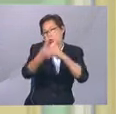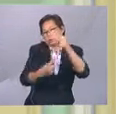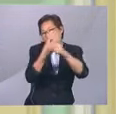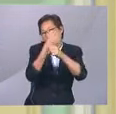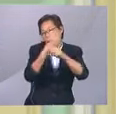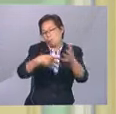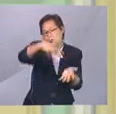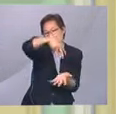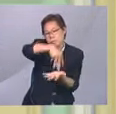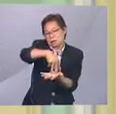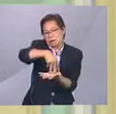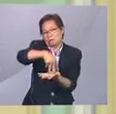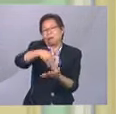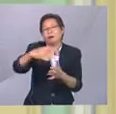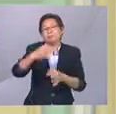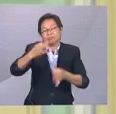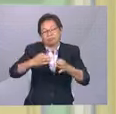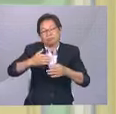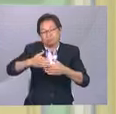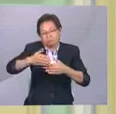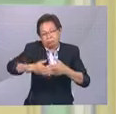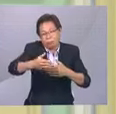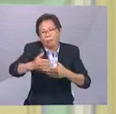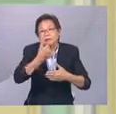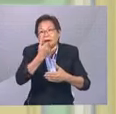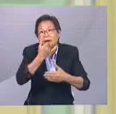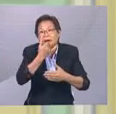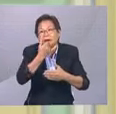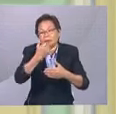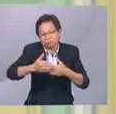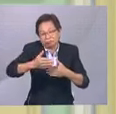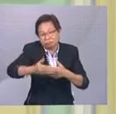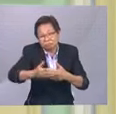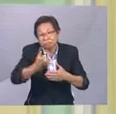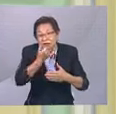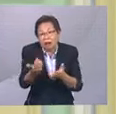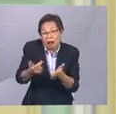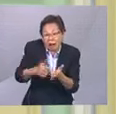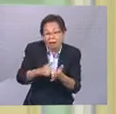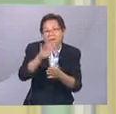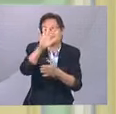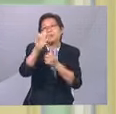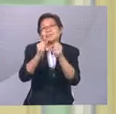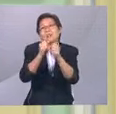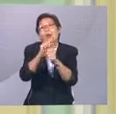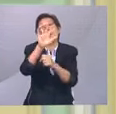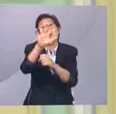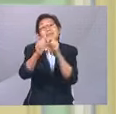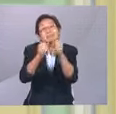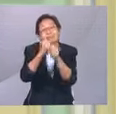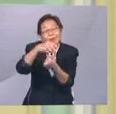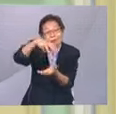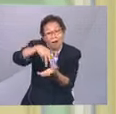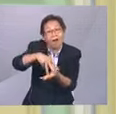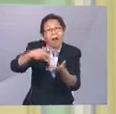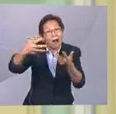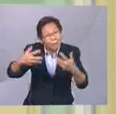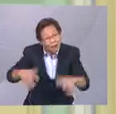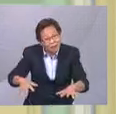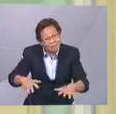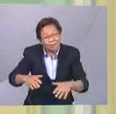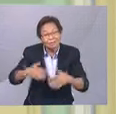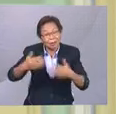dan kesalahan seterusnya lima tahun penjara jadi kita menganggap biarlah selepas ini